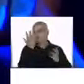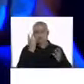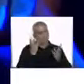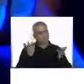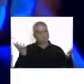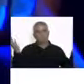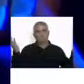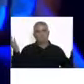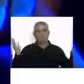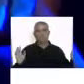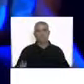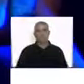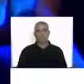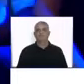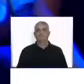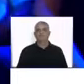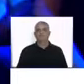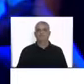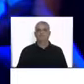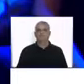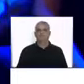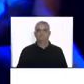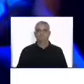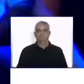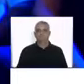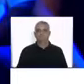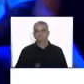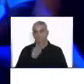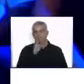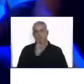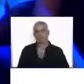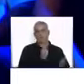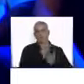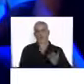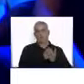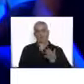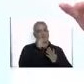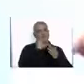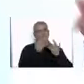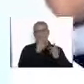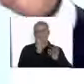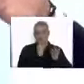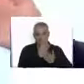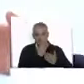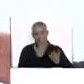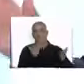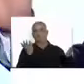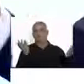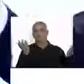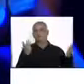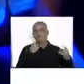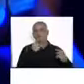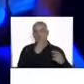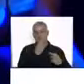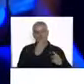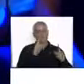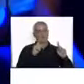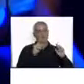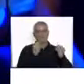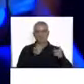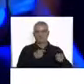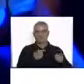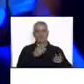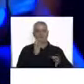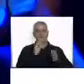נשפך. יואב, טוב, יכול להיות שאתה תפוטר עד מחר בבוקר, אבל אם לא תפוטר, אז תגיד לו שבאירוע הזה,